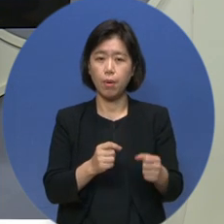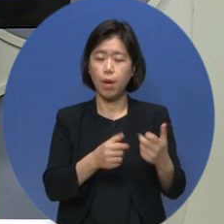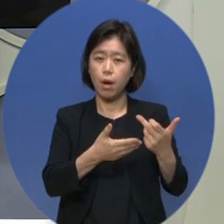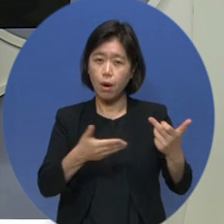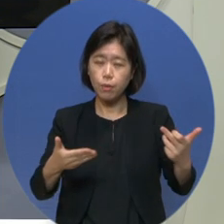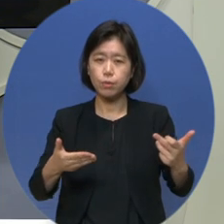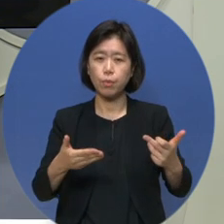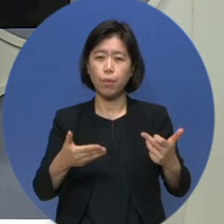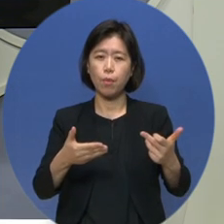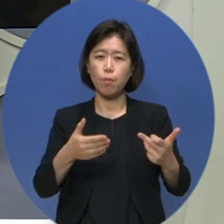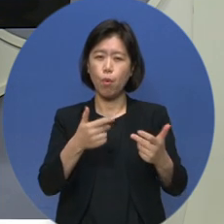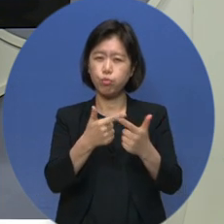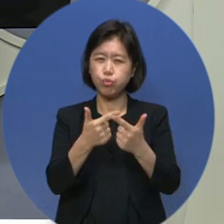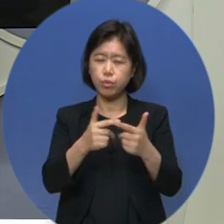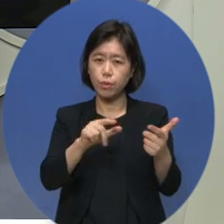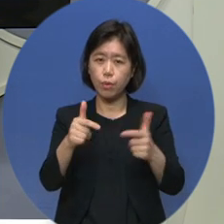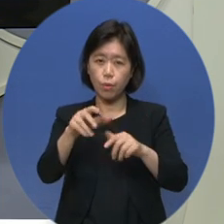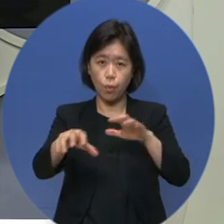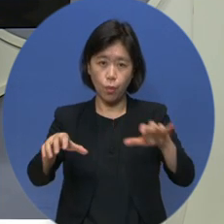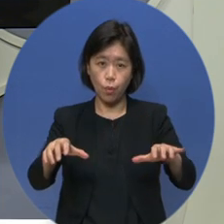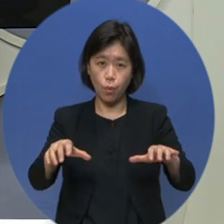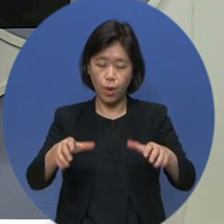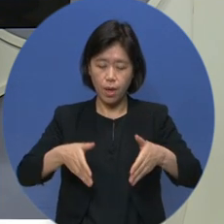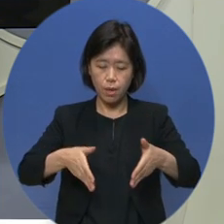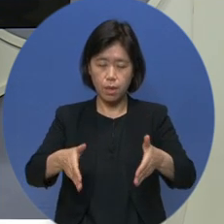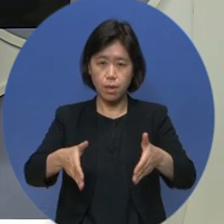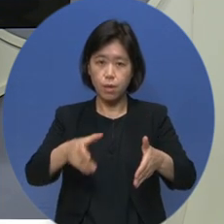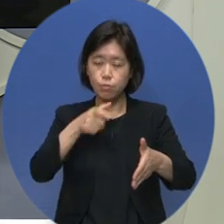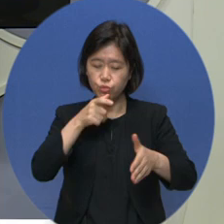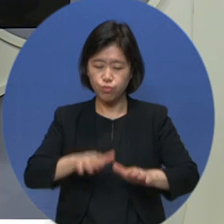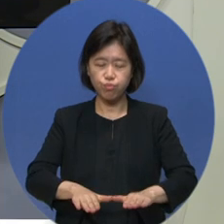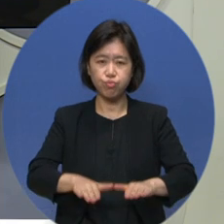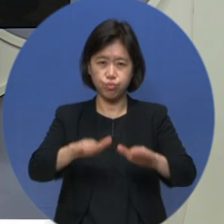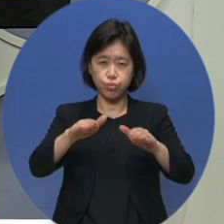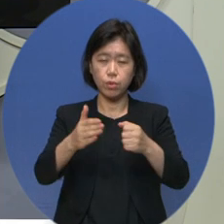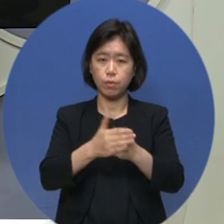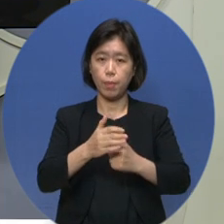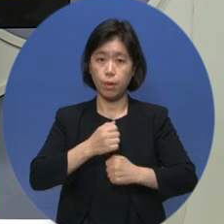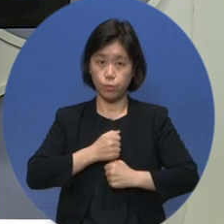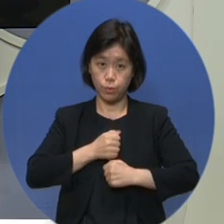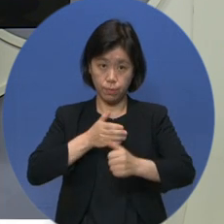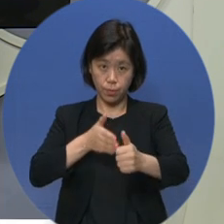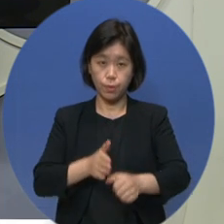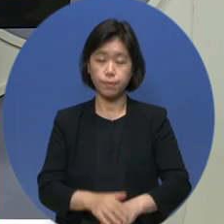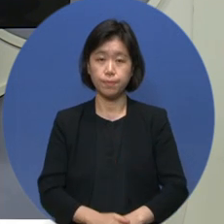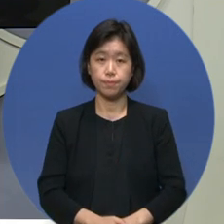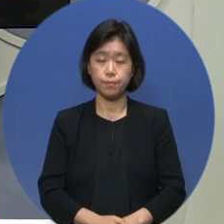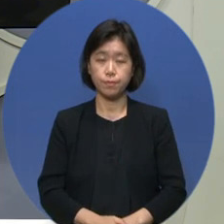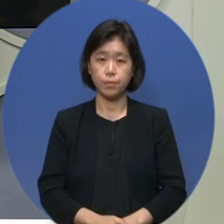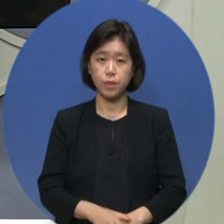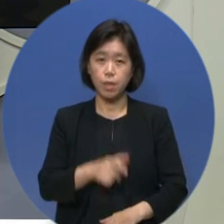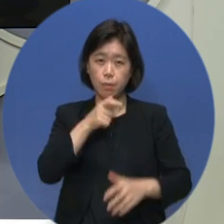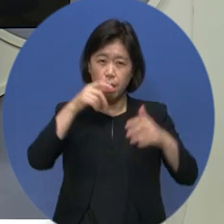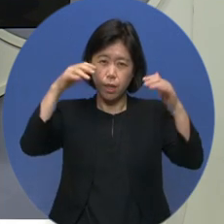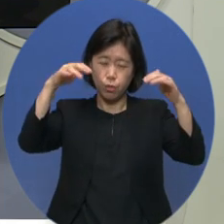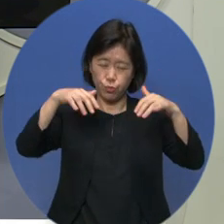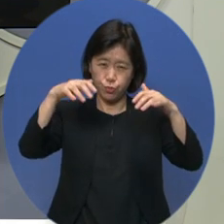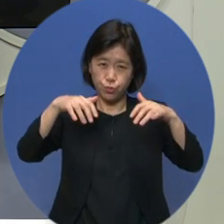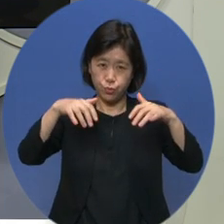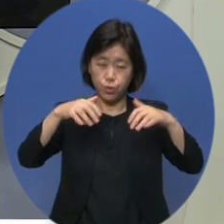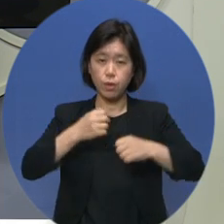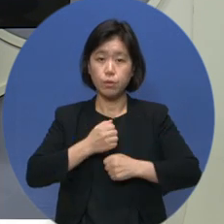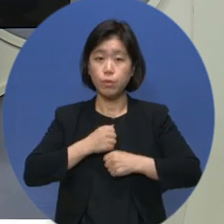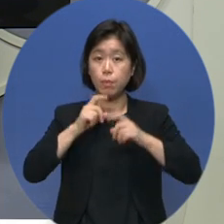도로가 침수되는 등 피해가 잇따라 예방에 각별한 주의가 필요합니다 호우 특보가 내려지면 하천